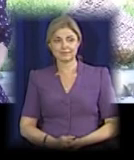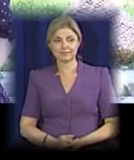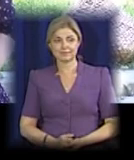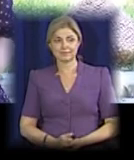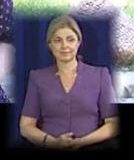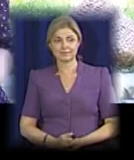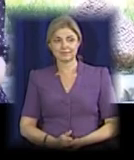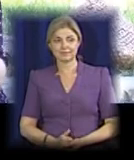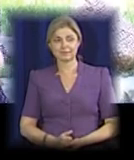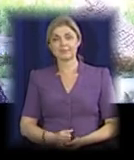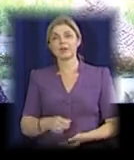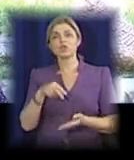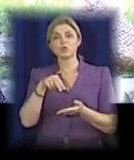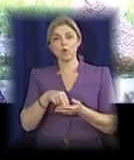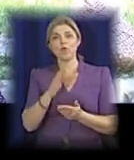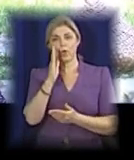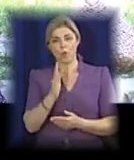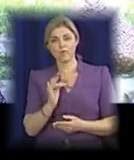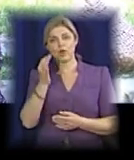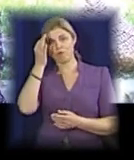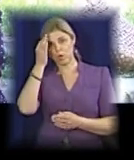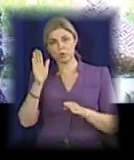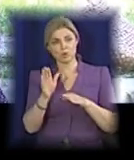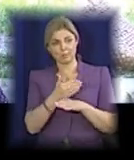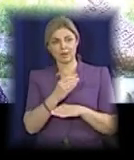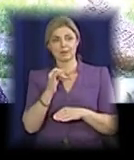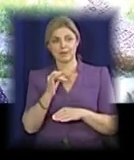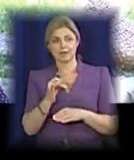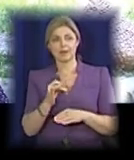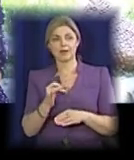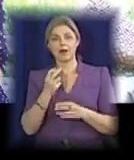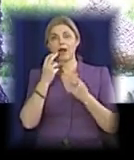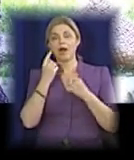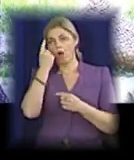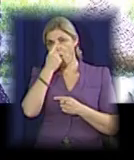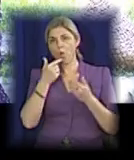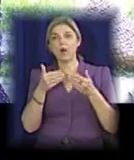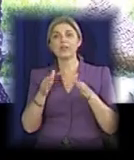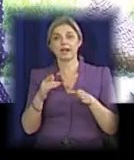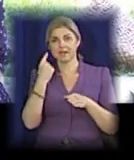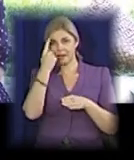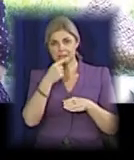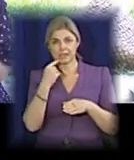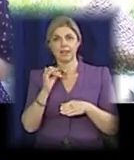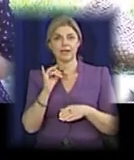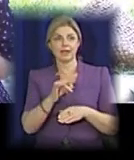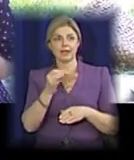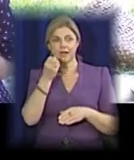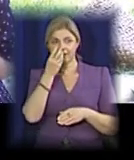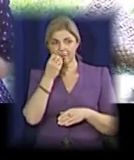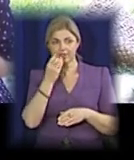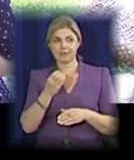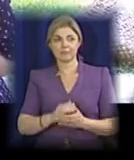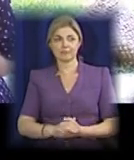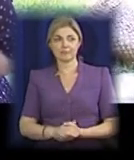Волосся ми вбираємо з обличчя. Нам потрібно відкрите обличчя. І квіточки трохи